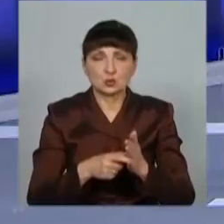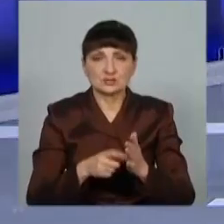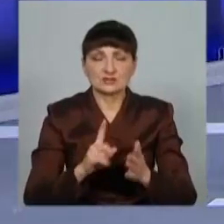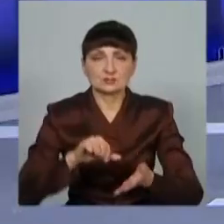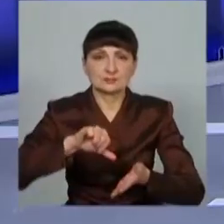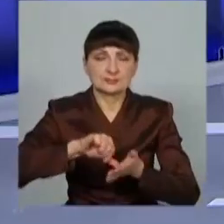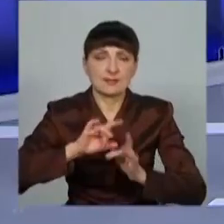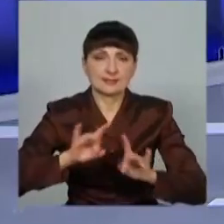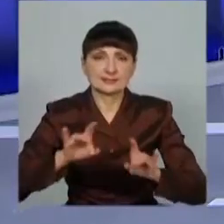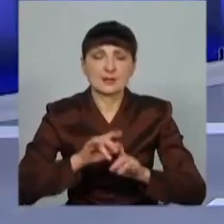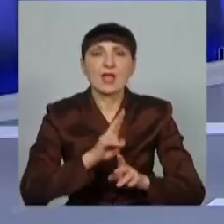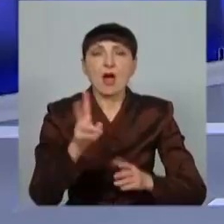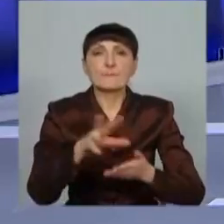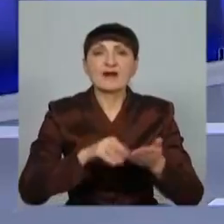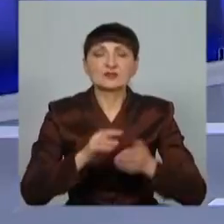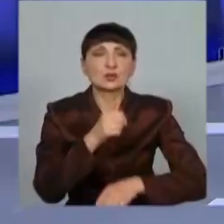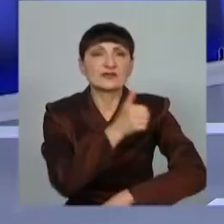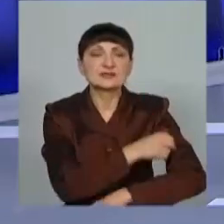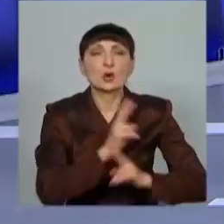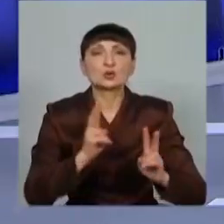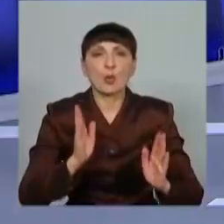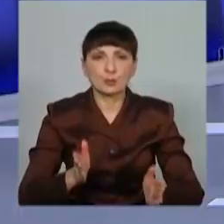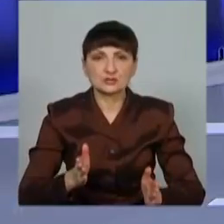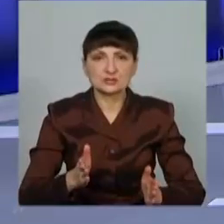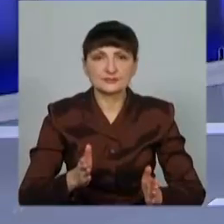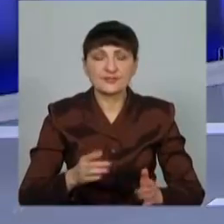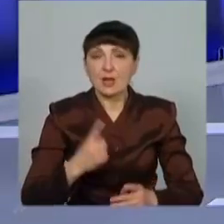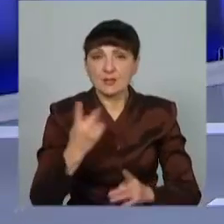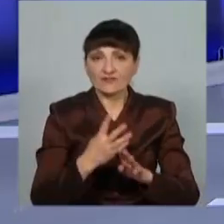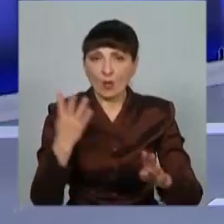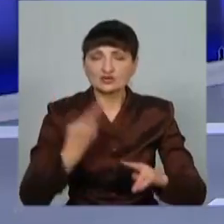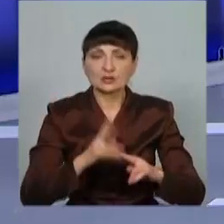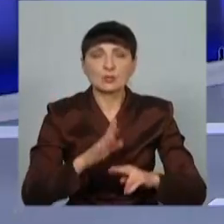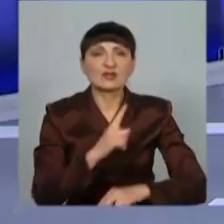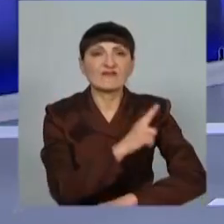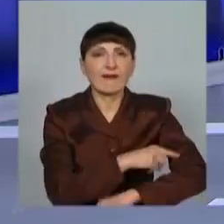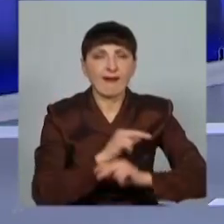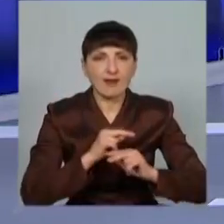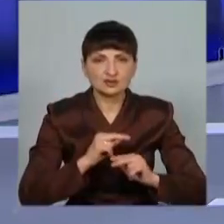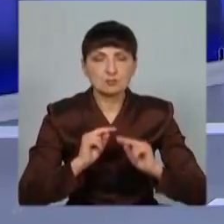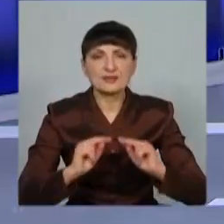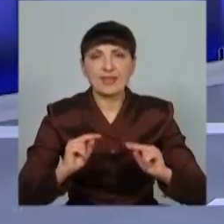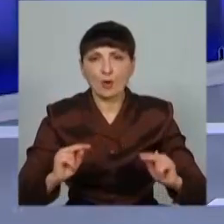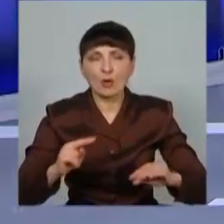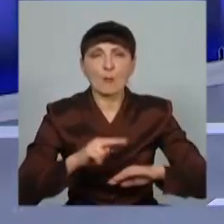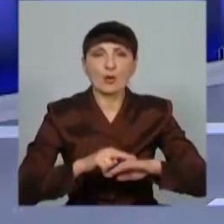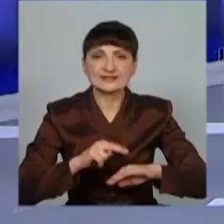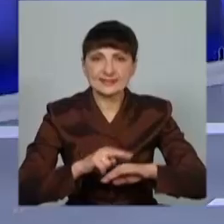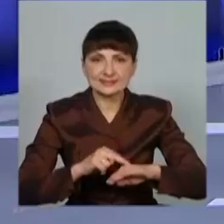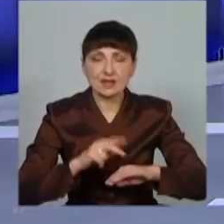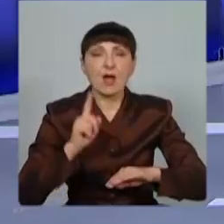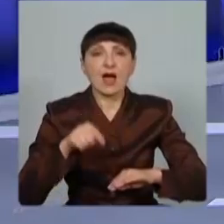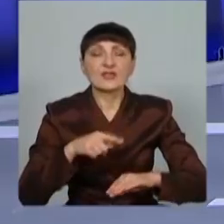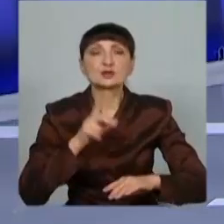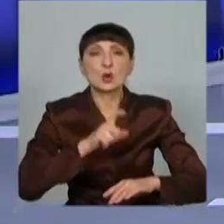а кого охватит повторная вакцинация? Диас, в первую очередь это будут врачи, педагоги, правоохранители, а также